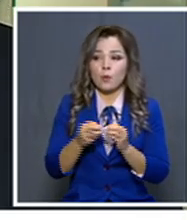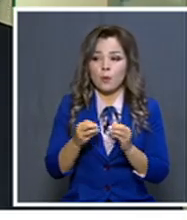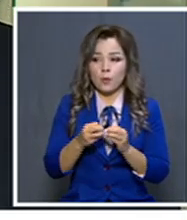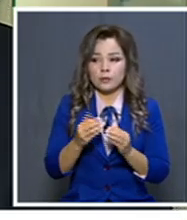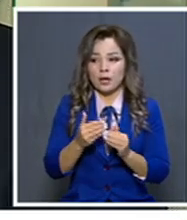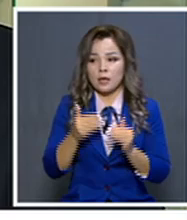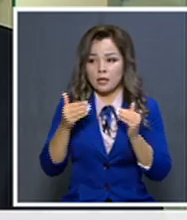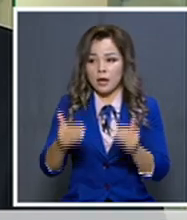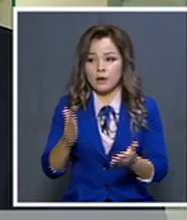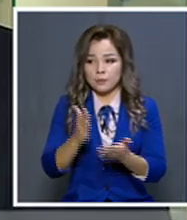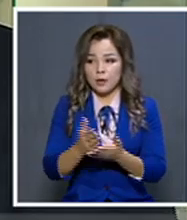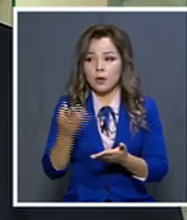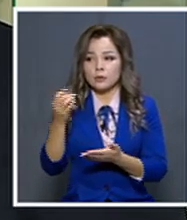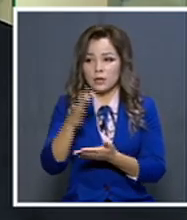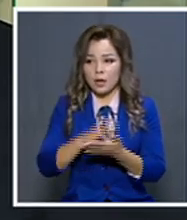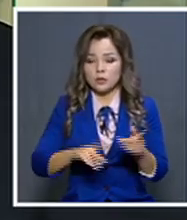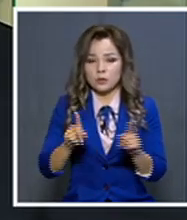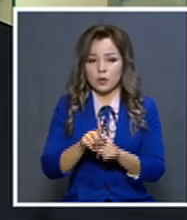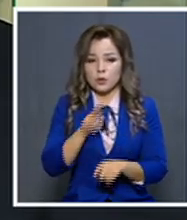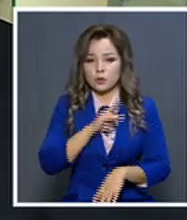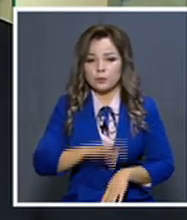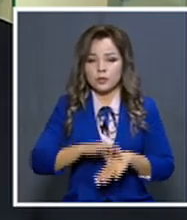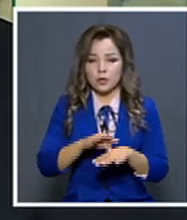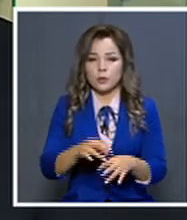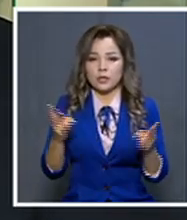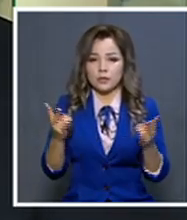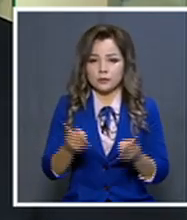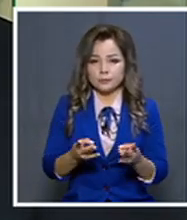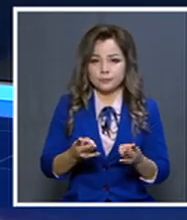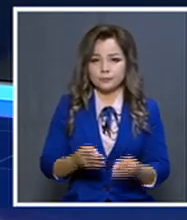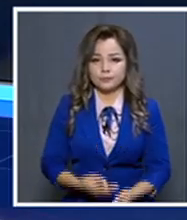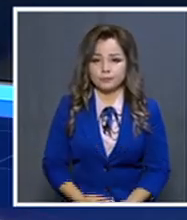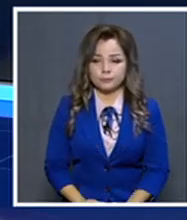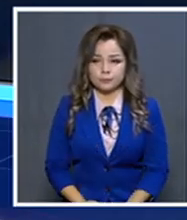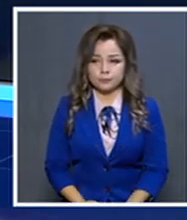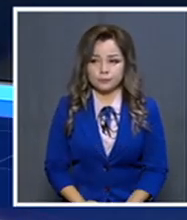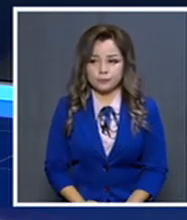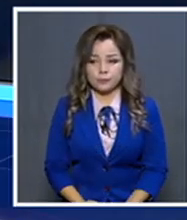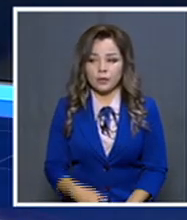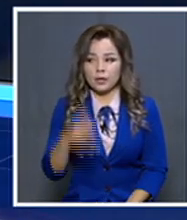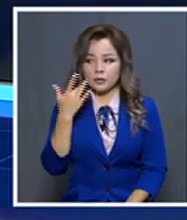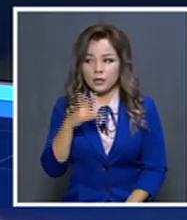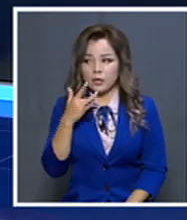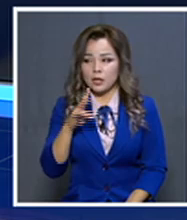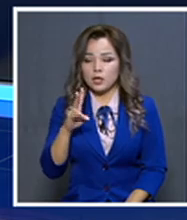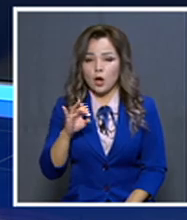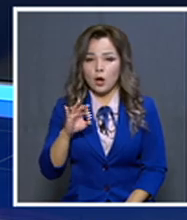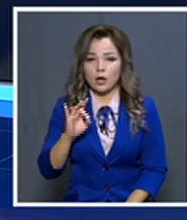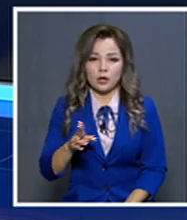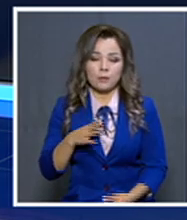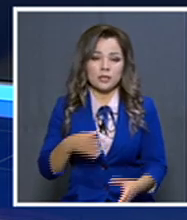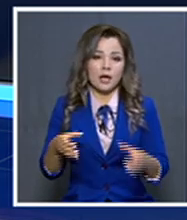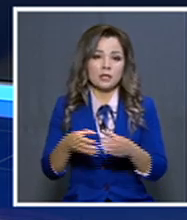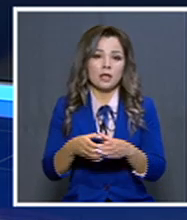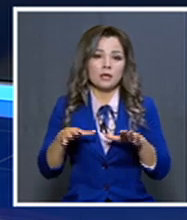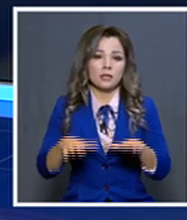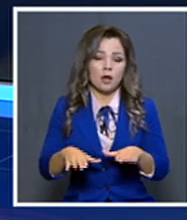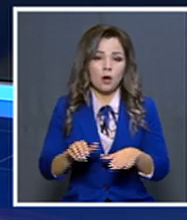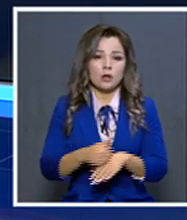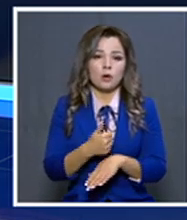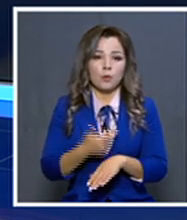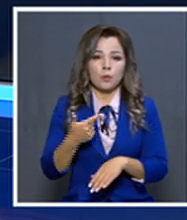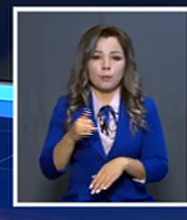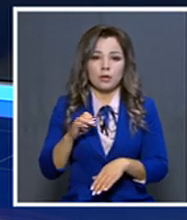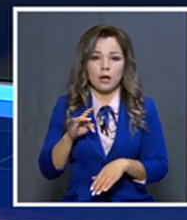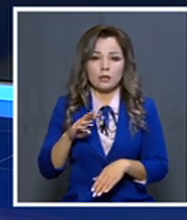ондықтан шықтық. Дегенмен әлде көп жұмыс істеуіміз керек. Ақштың Нью-Йорк штатының губернаторы Эндрю